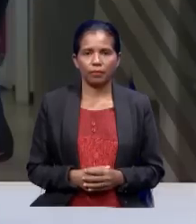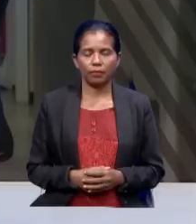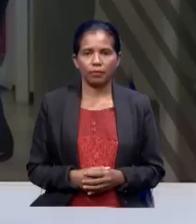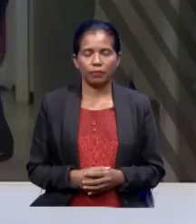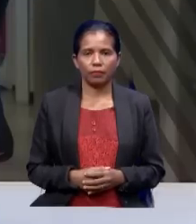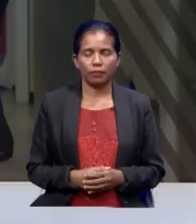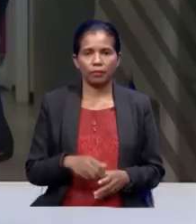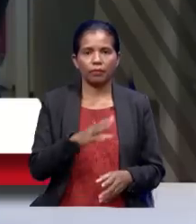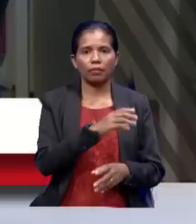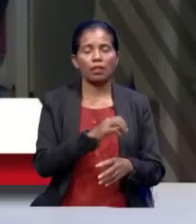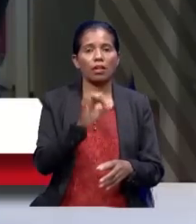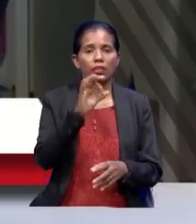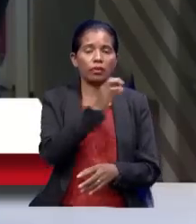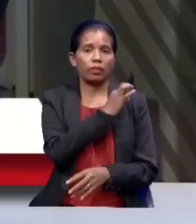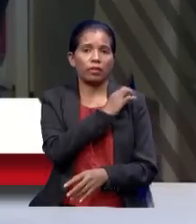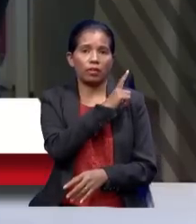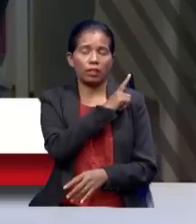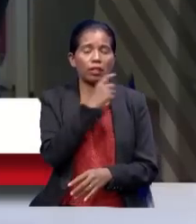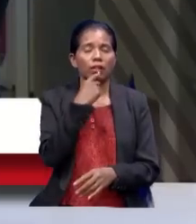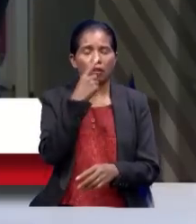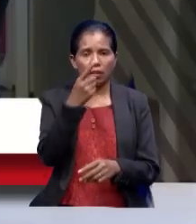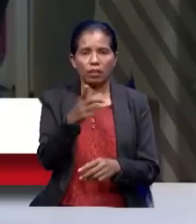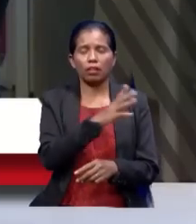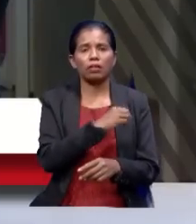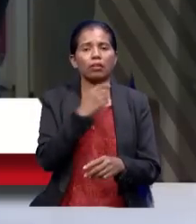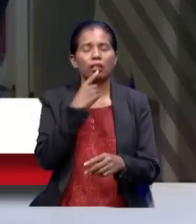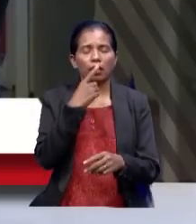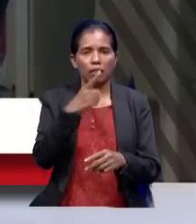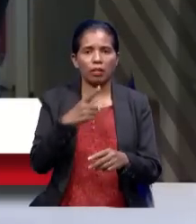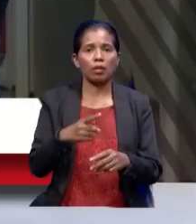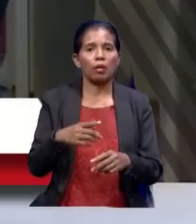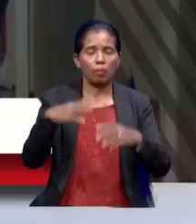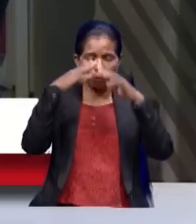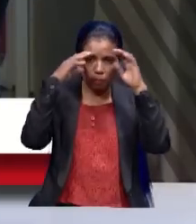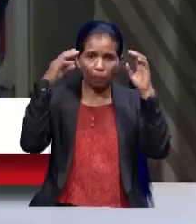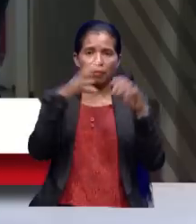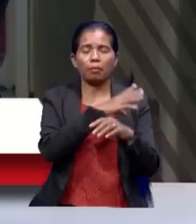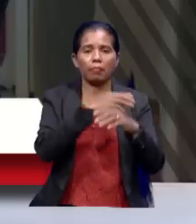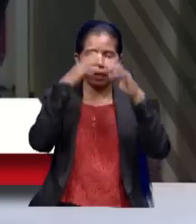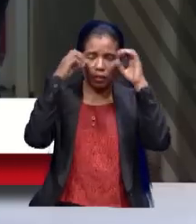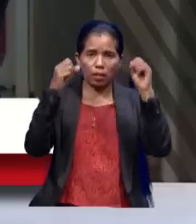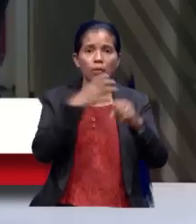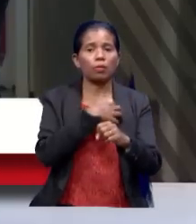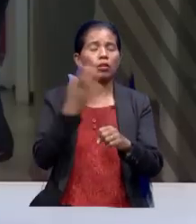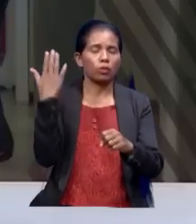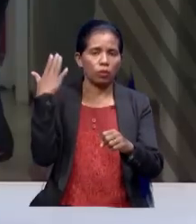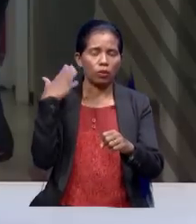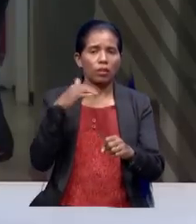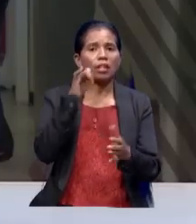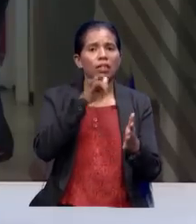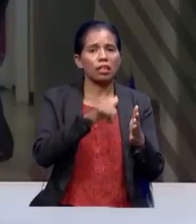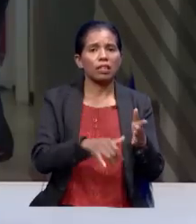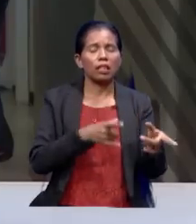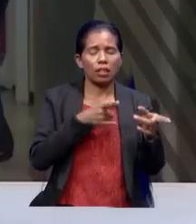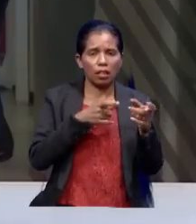Tenente General Falu Ratalai considera ex-comandante geral Penitelli neber aquila no munizões ilegal